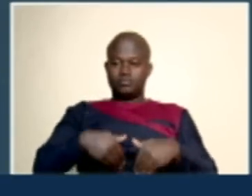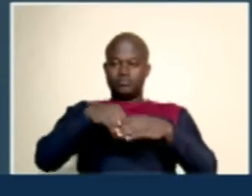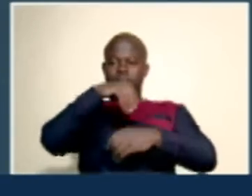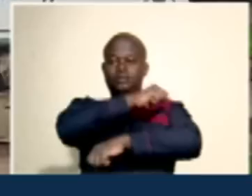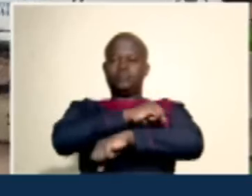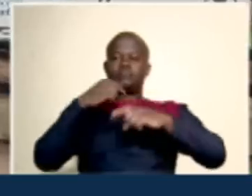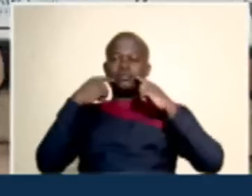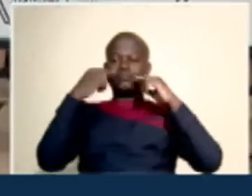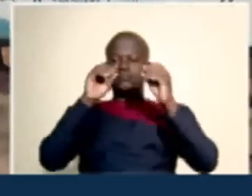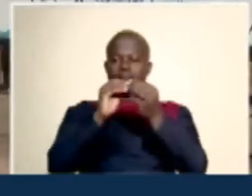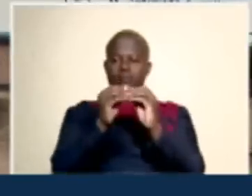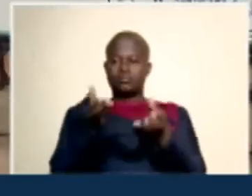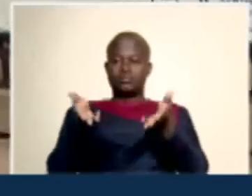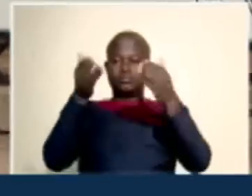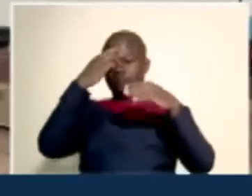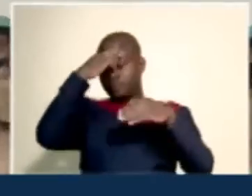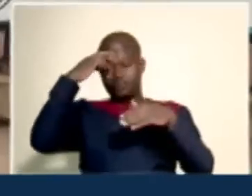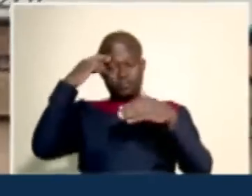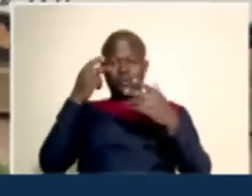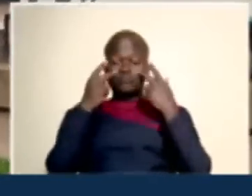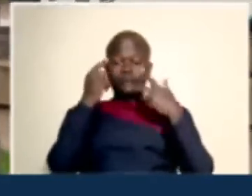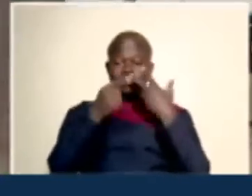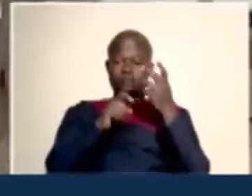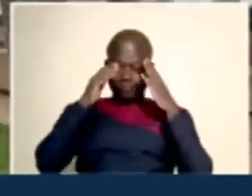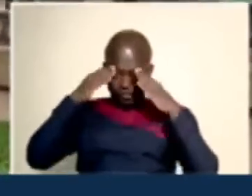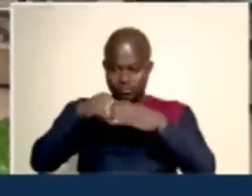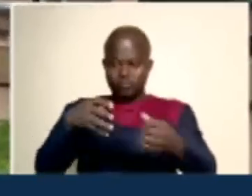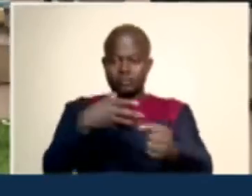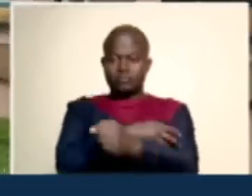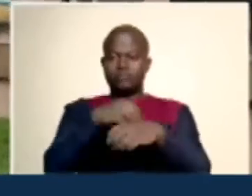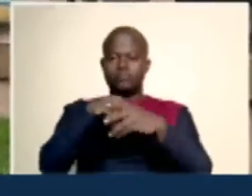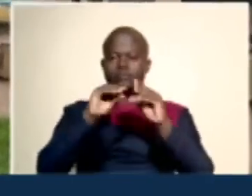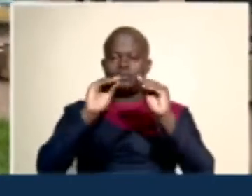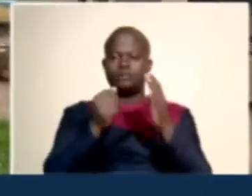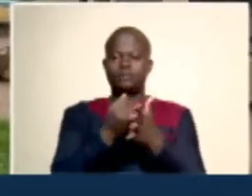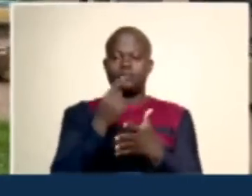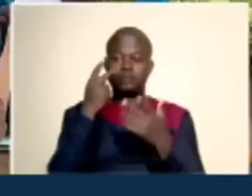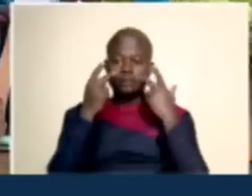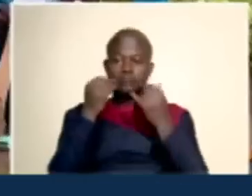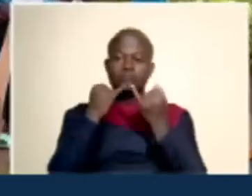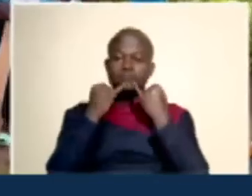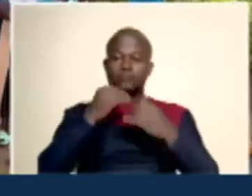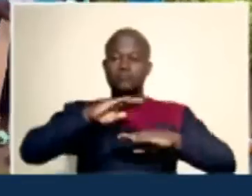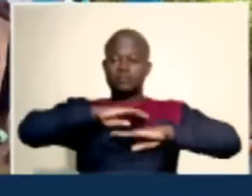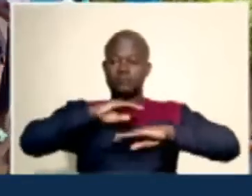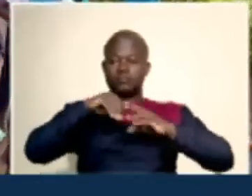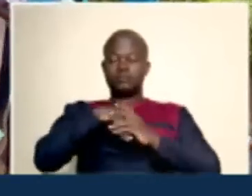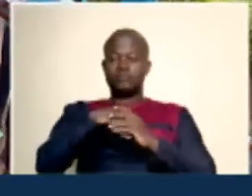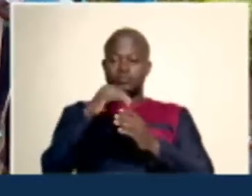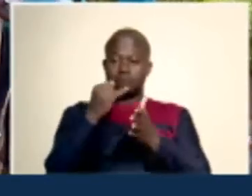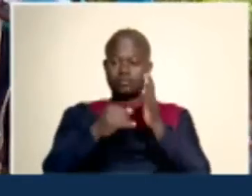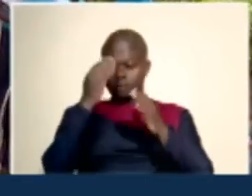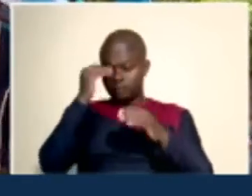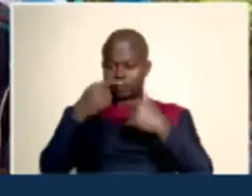ruvuga ko iyi mibare iri hejuru akaba ariyo mpamvu rusanga akwiye gushyirwa imbaraga mu nyigisho zituma rubona amakuru ahagije ku kirezo cya sida kugira ngo